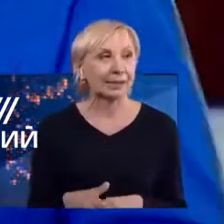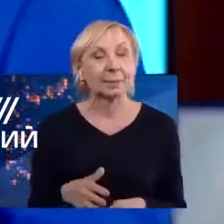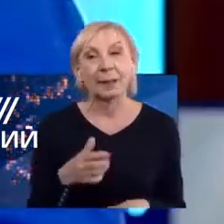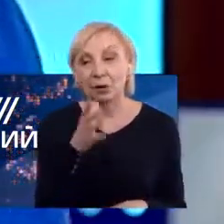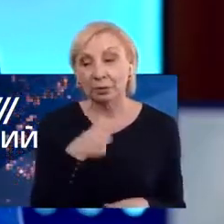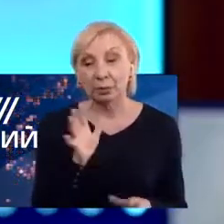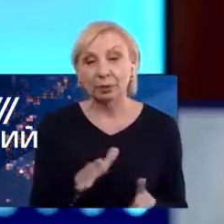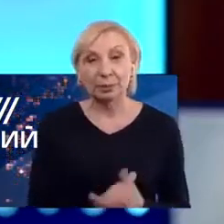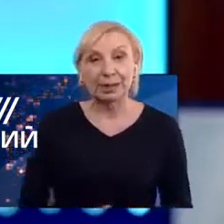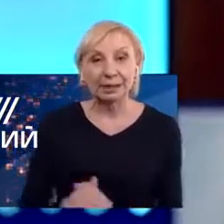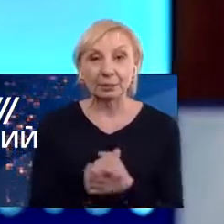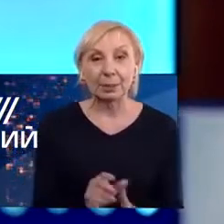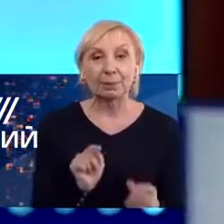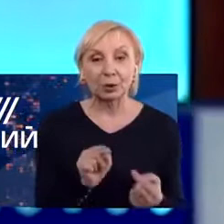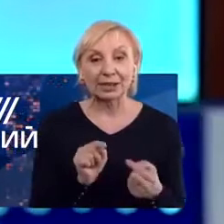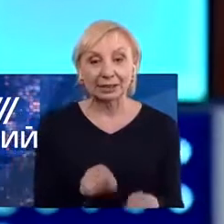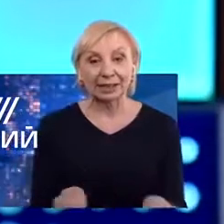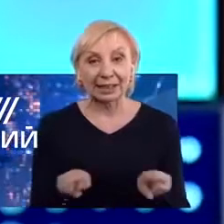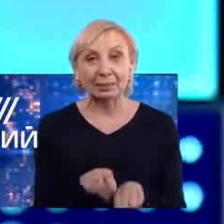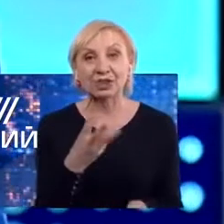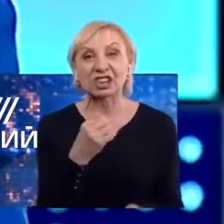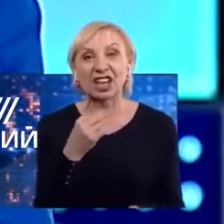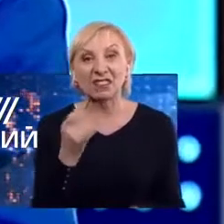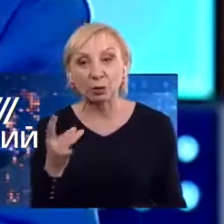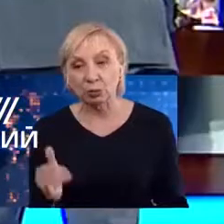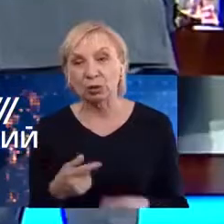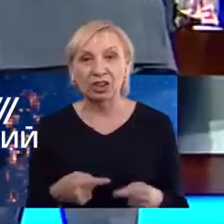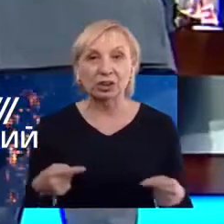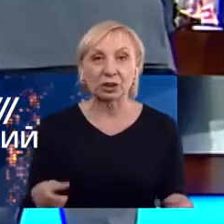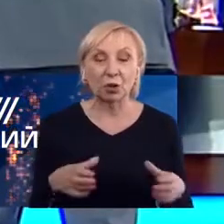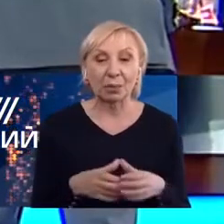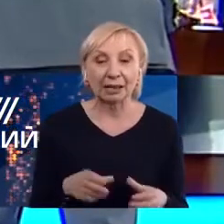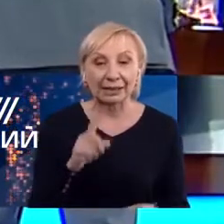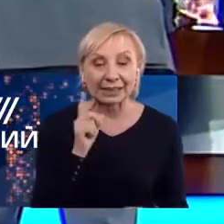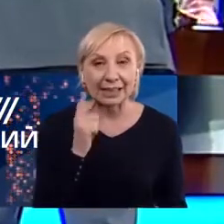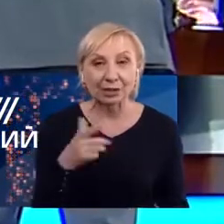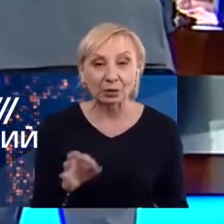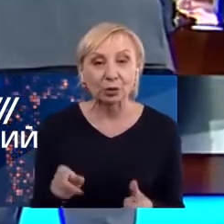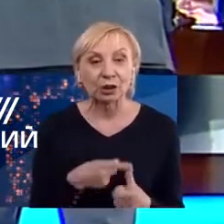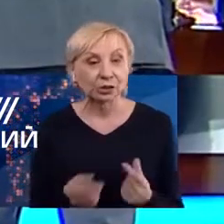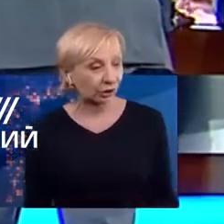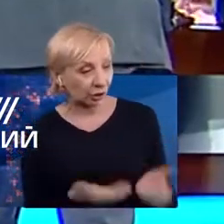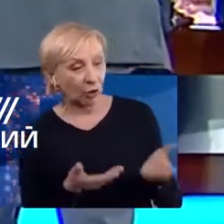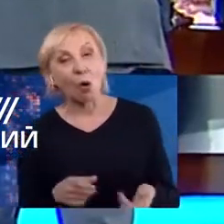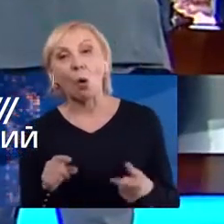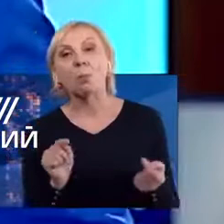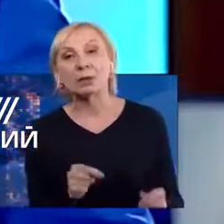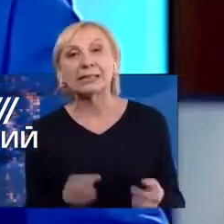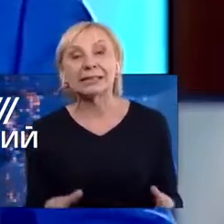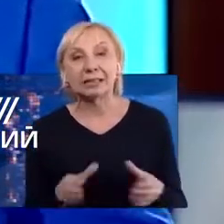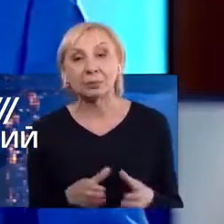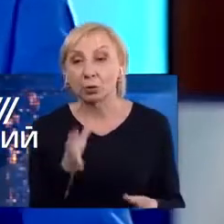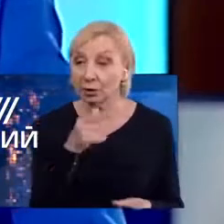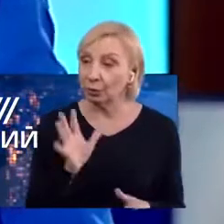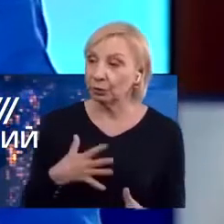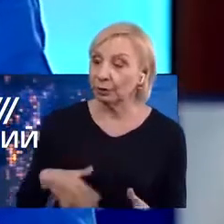єдині і протистояти таким меседжам Шефіра чи іншої команди Зеленського чи опозиційного блоку, коли ми будемо єдині,